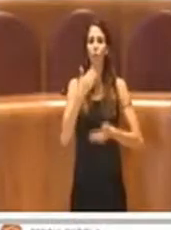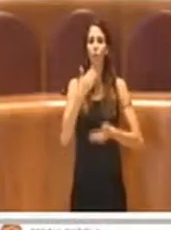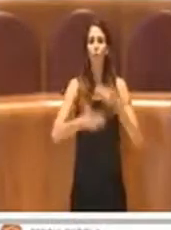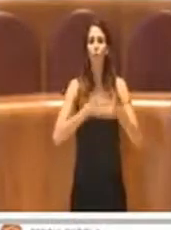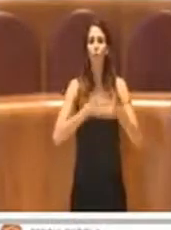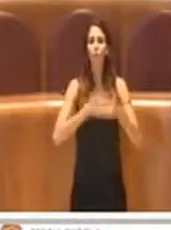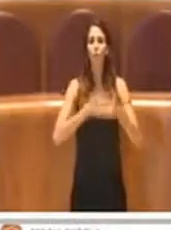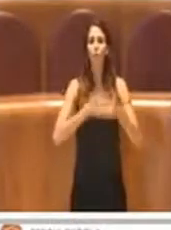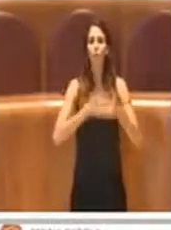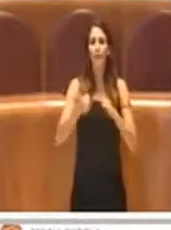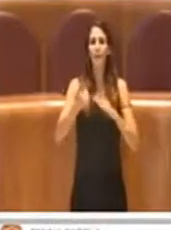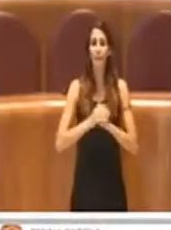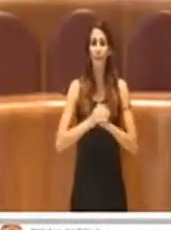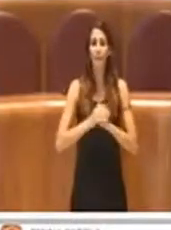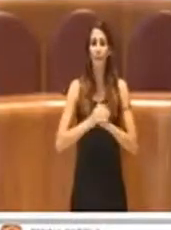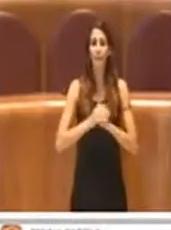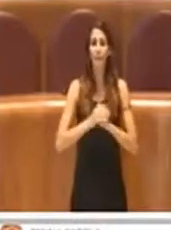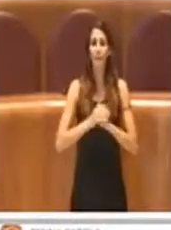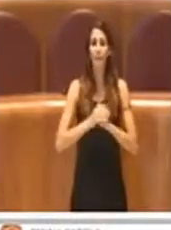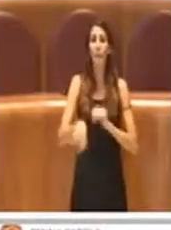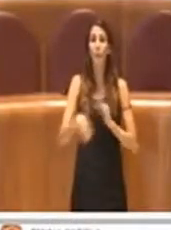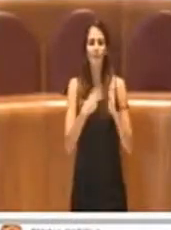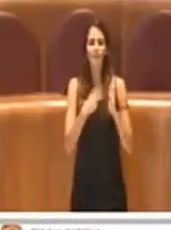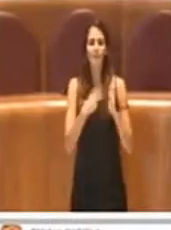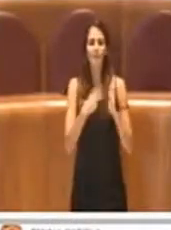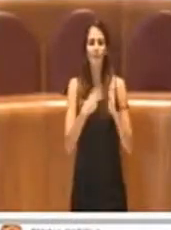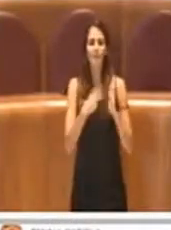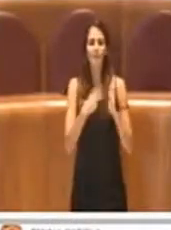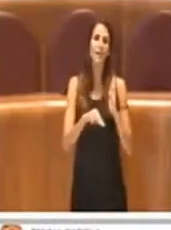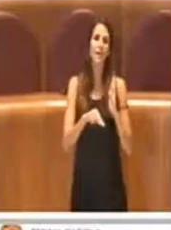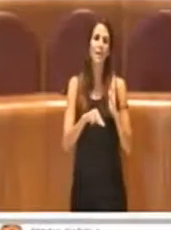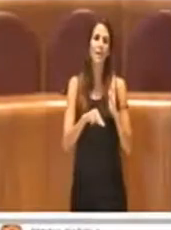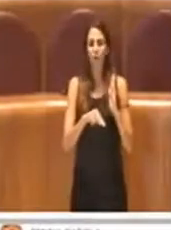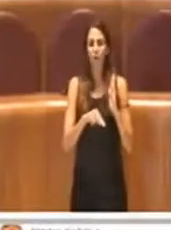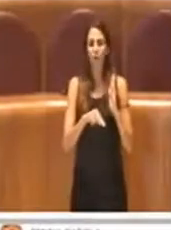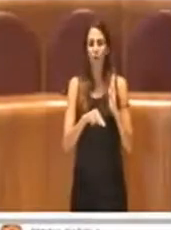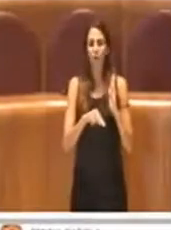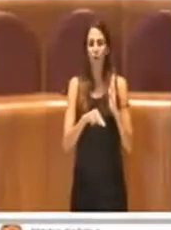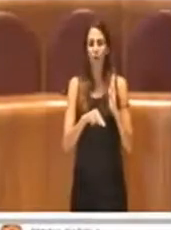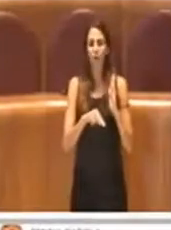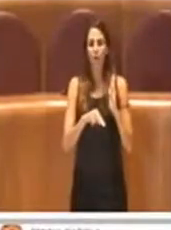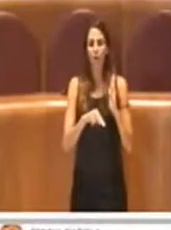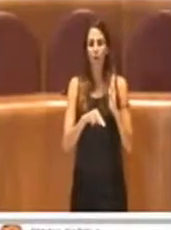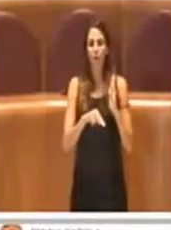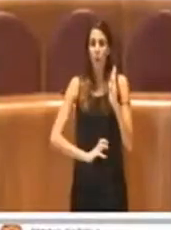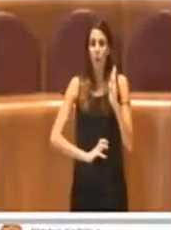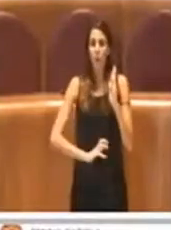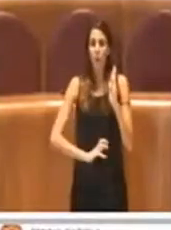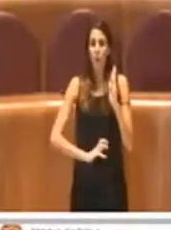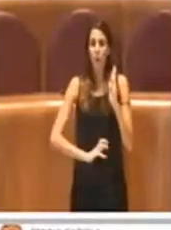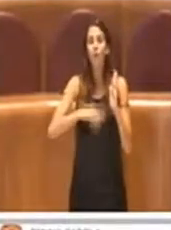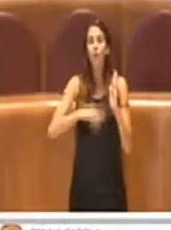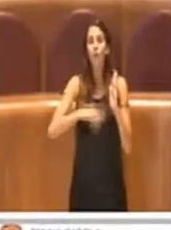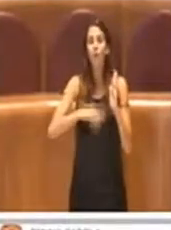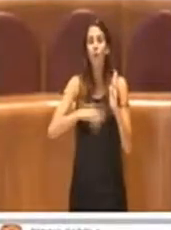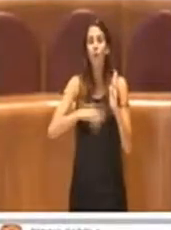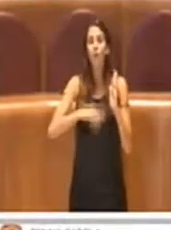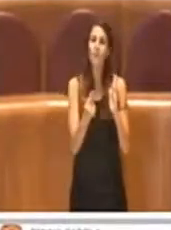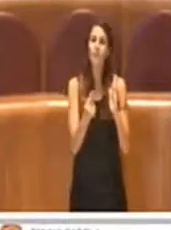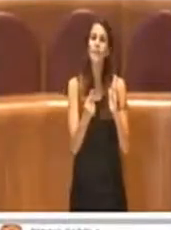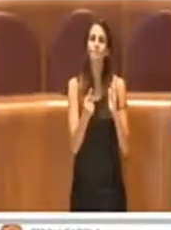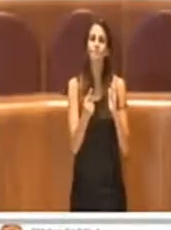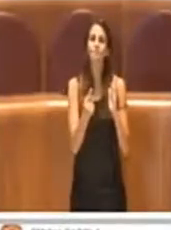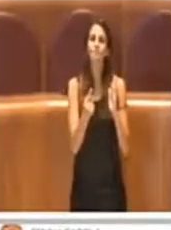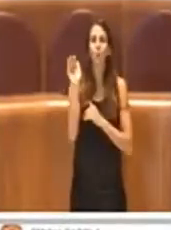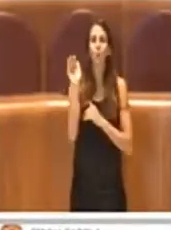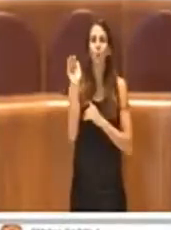L'ultimo emendamento, che è un po' più lungo, andiamo appunto a definire, come ho anticipato prima, quello che ci si aspetta